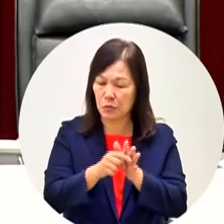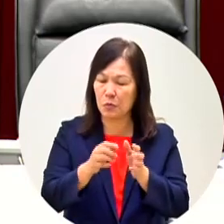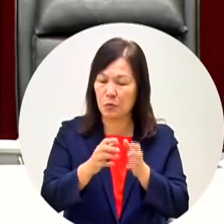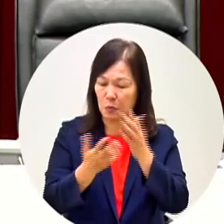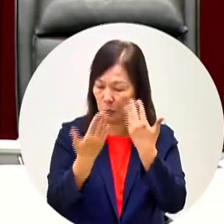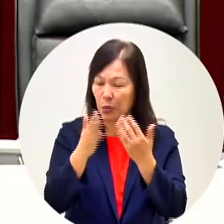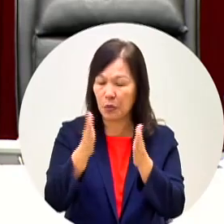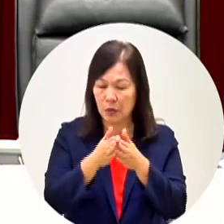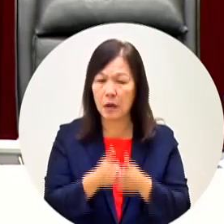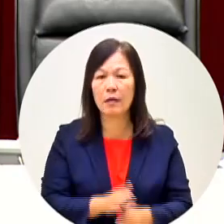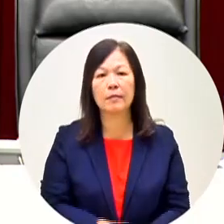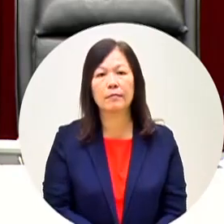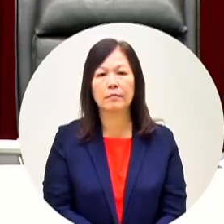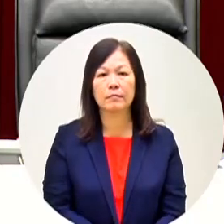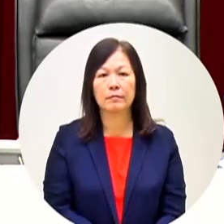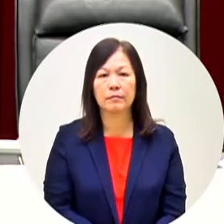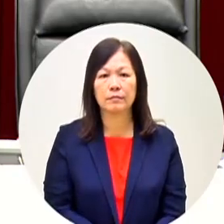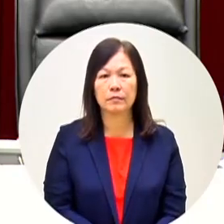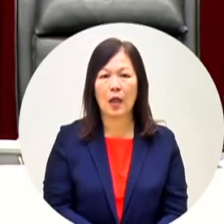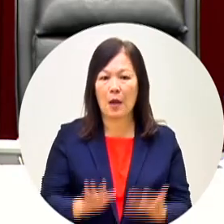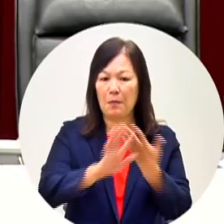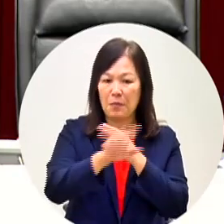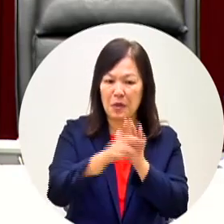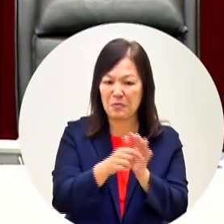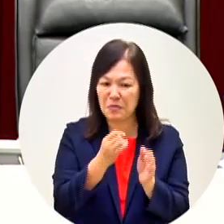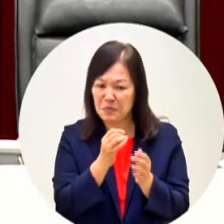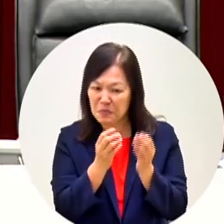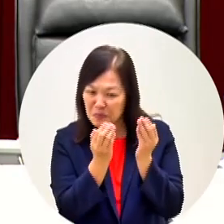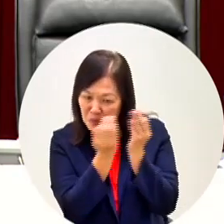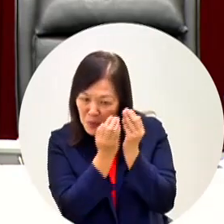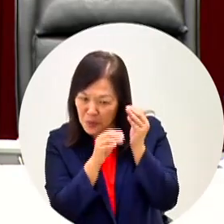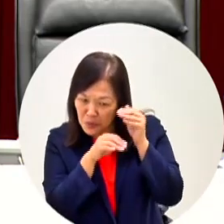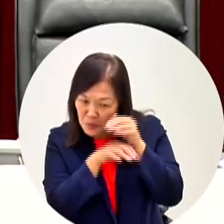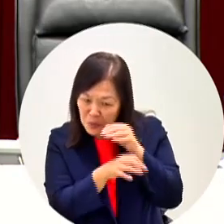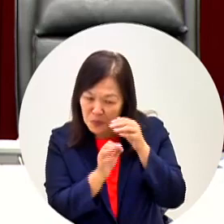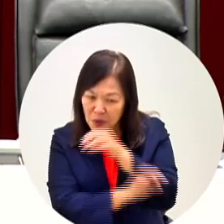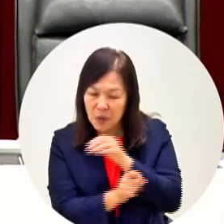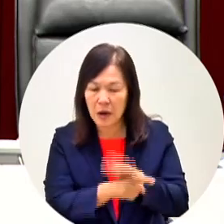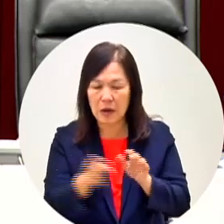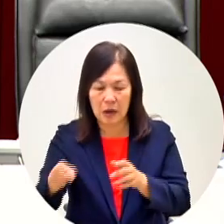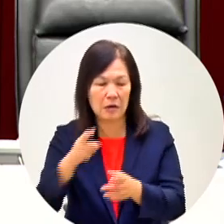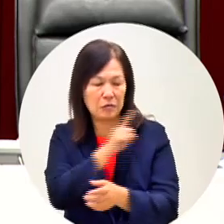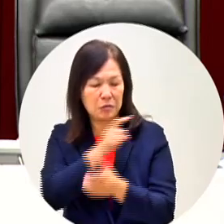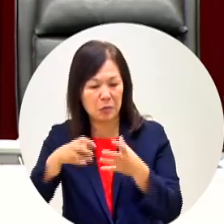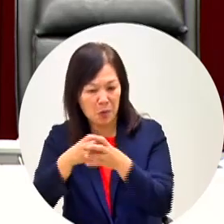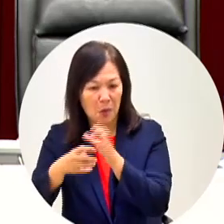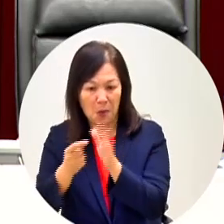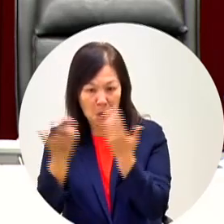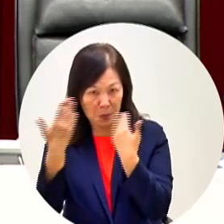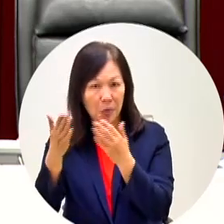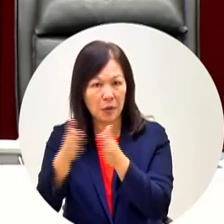人也无透明，你的团队嘛一定爱透明，是不是啊？对。啊，议会所质疑的绝对有理的啦。